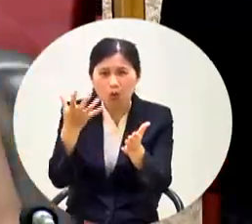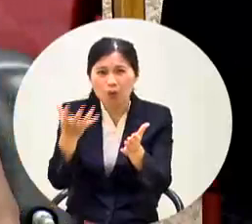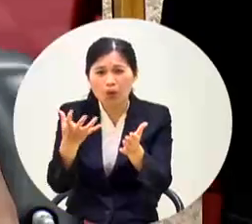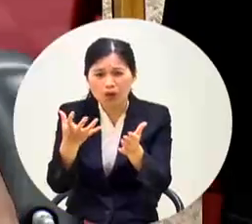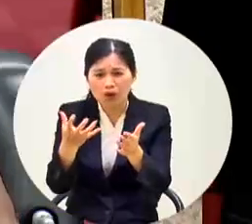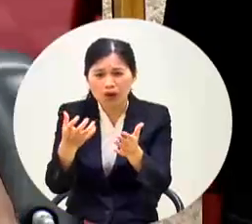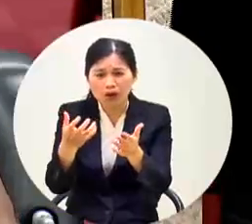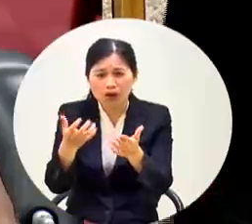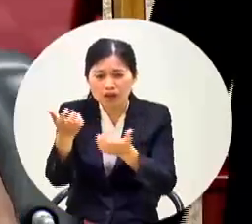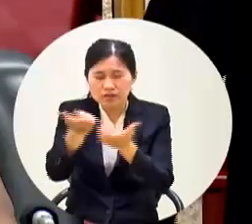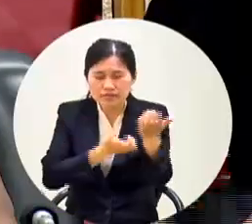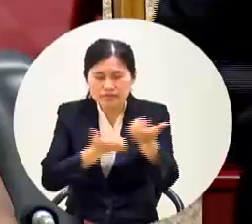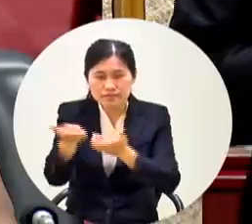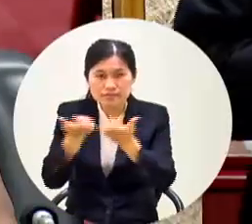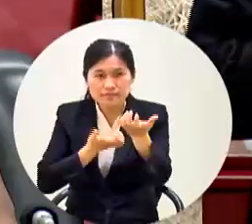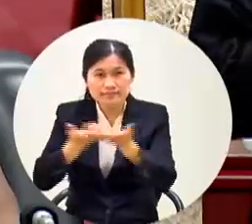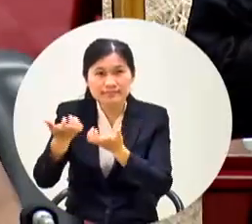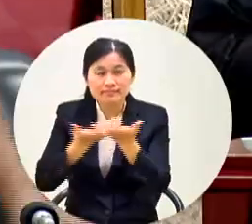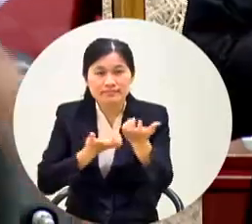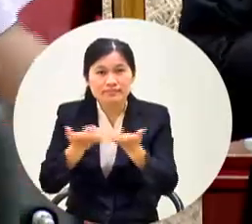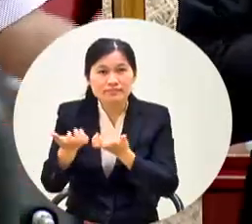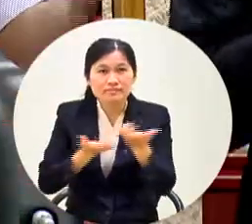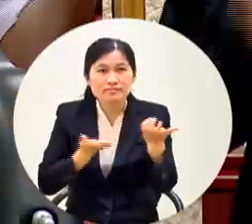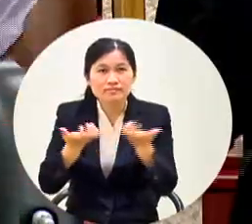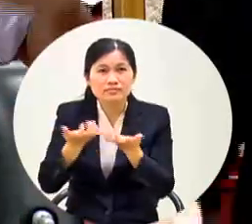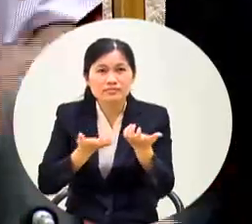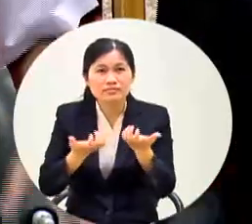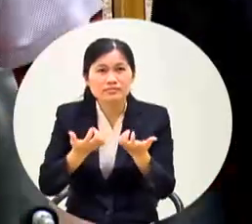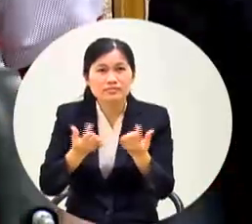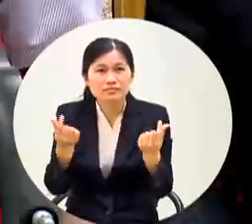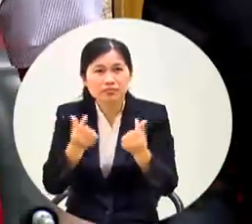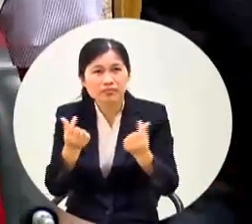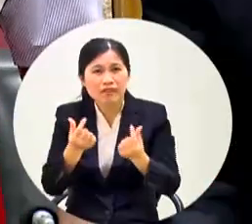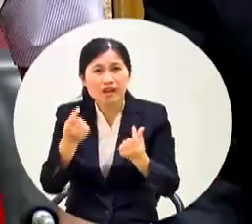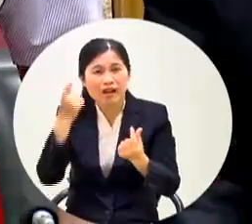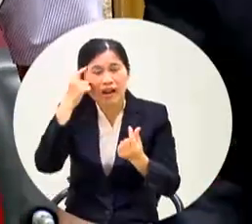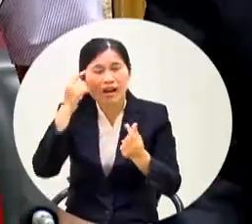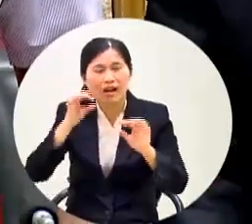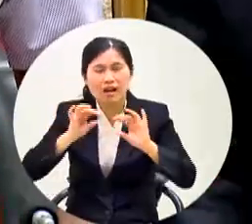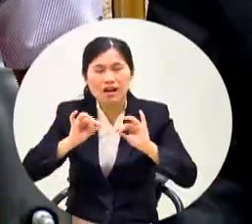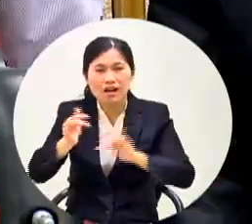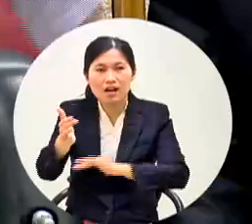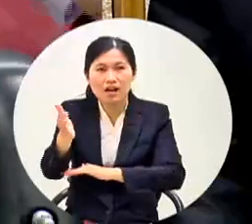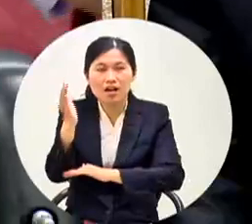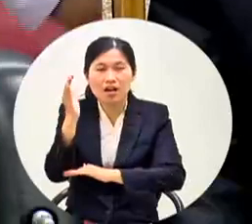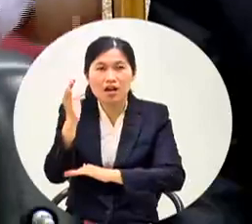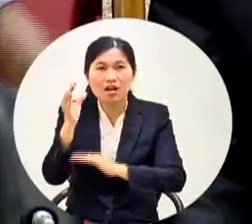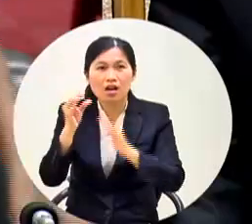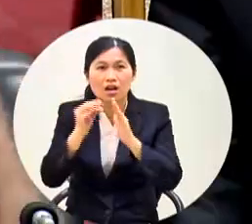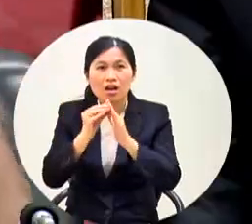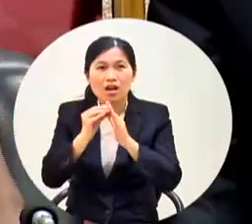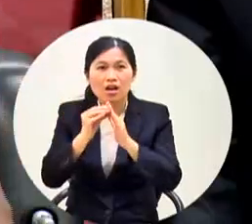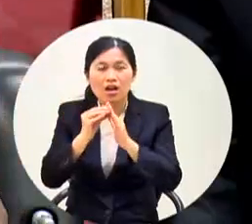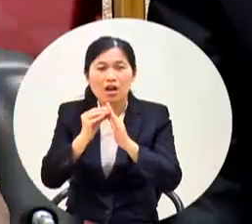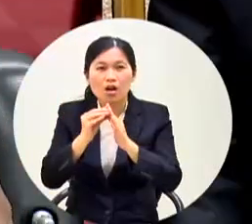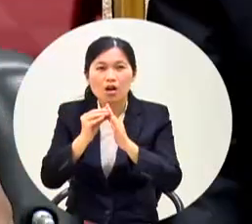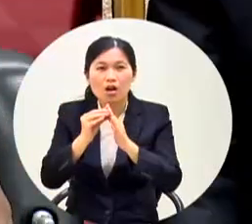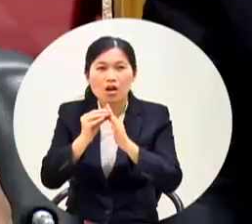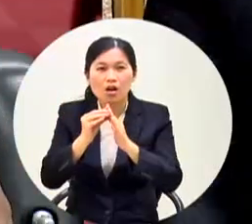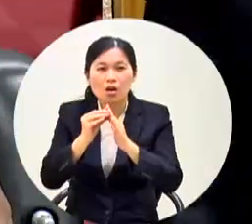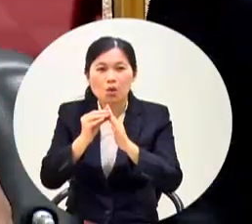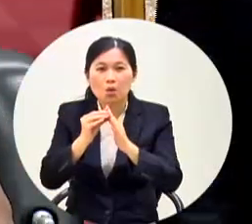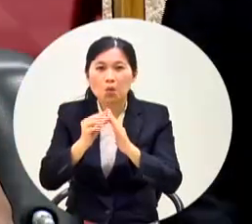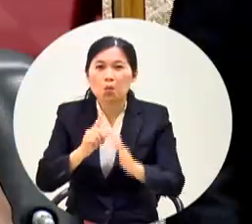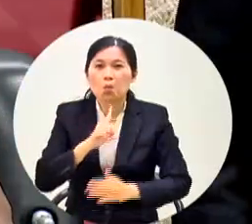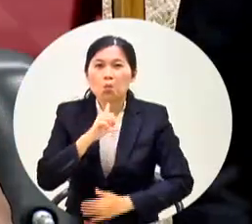去，感觉好像是地震局 原来是地震。